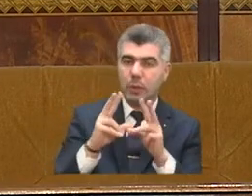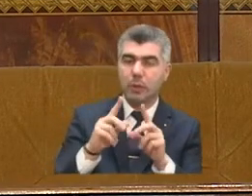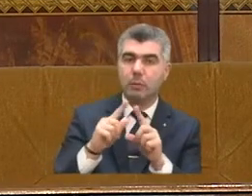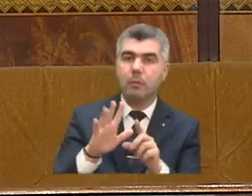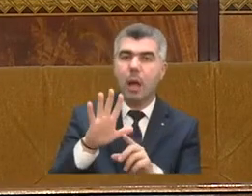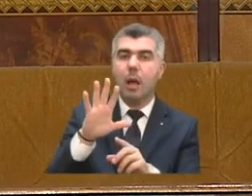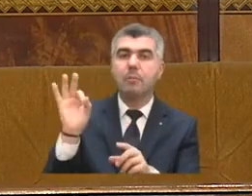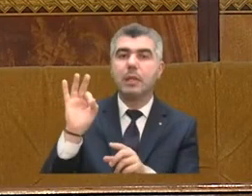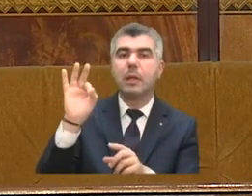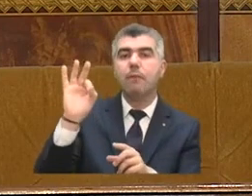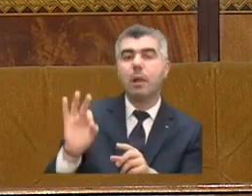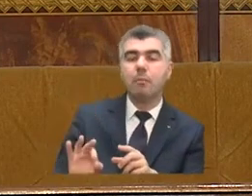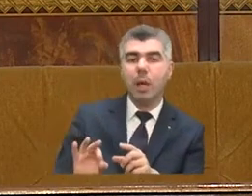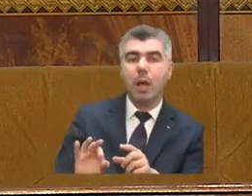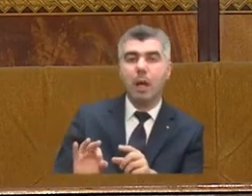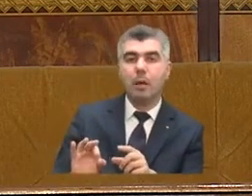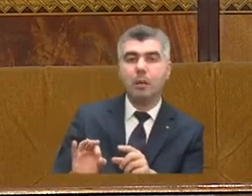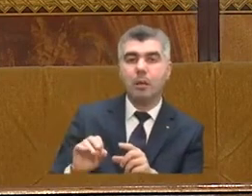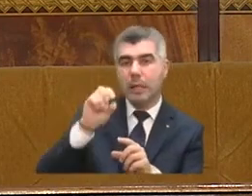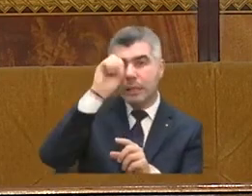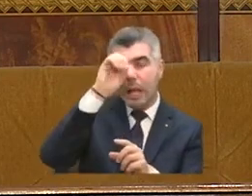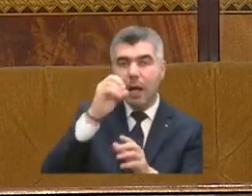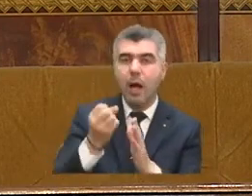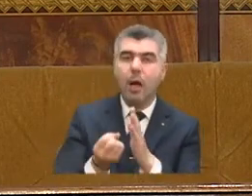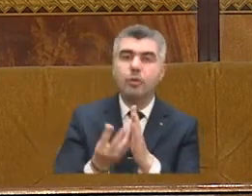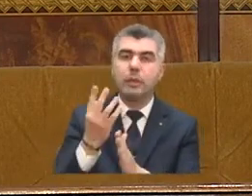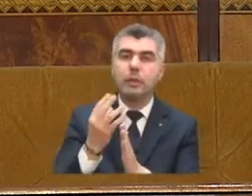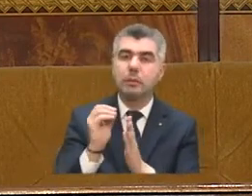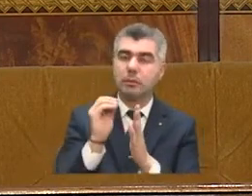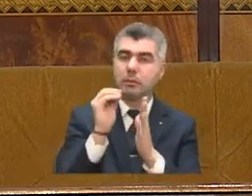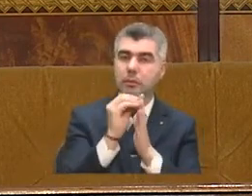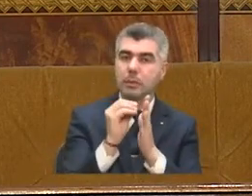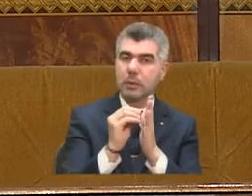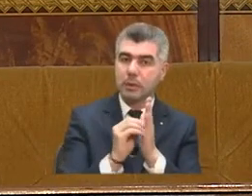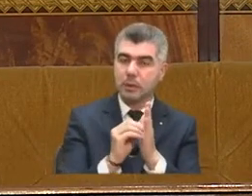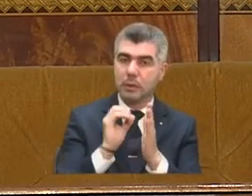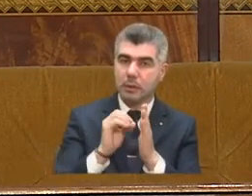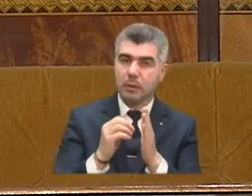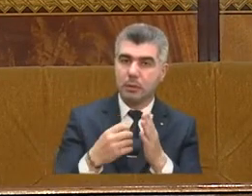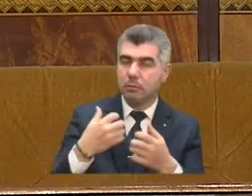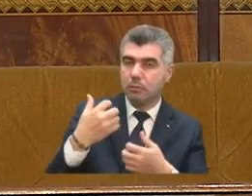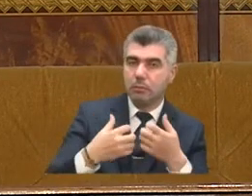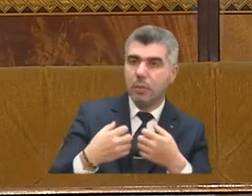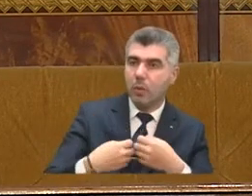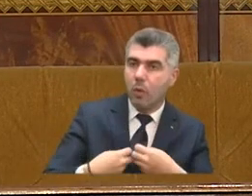من الطاقة المتجددة. بغينا طاقة الهيدروجين الأخضر تنتشر على